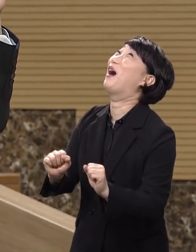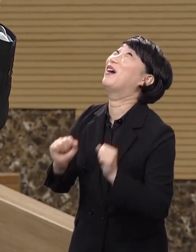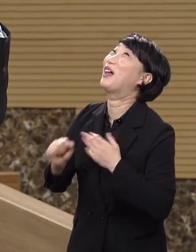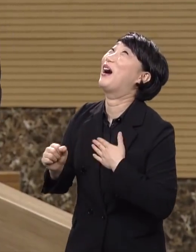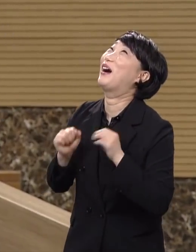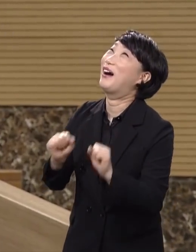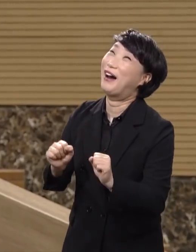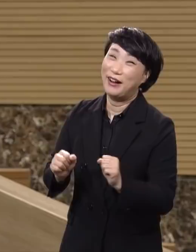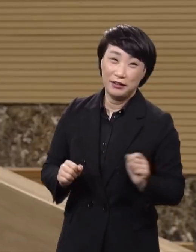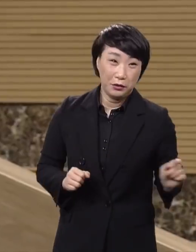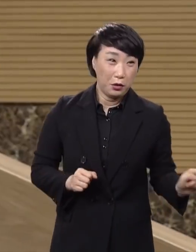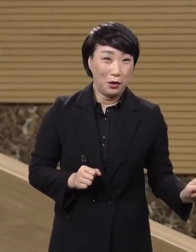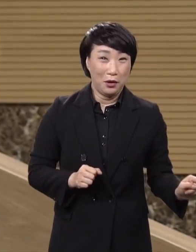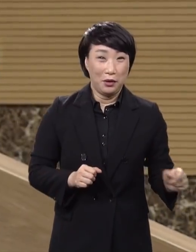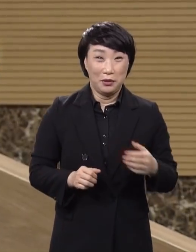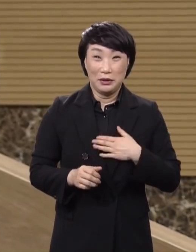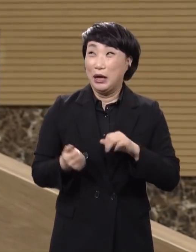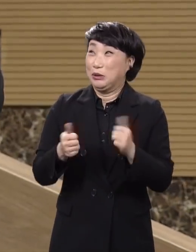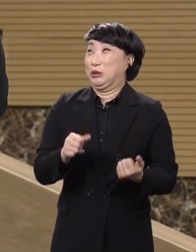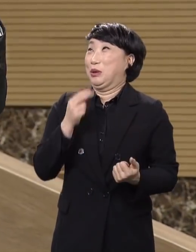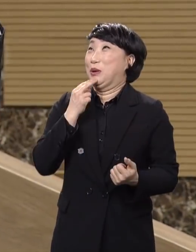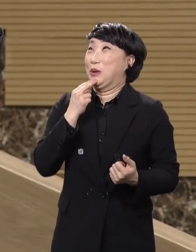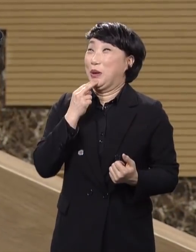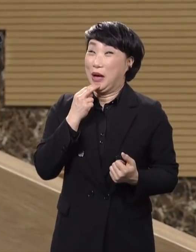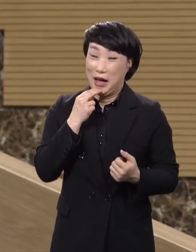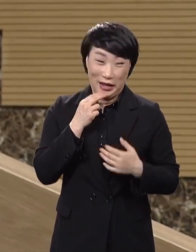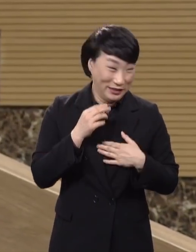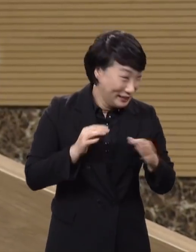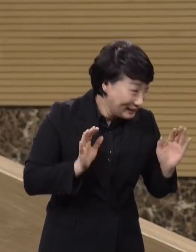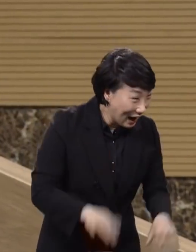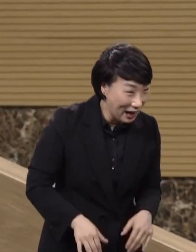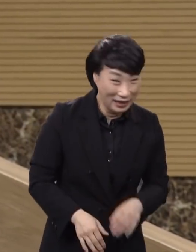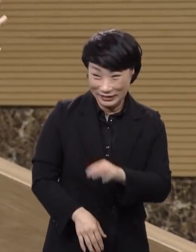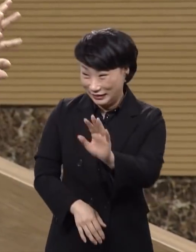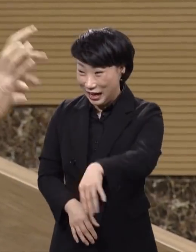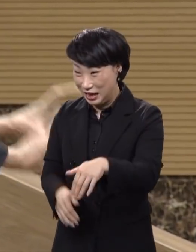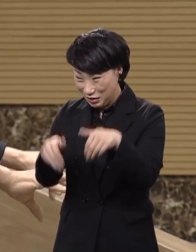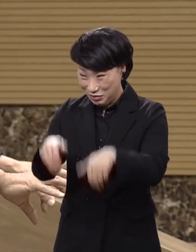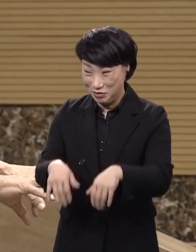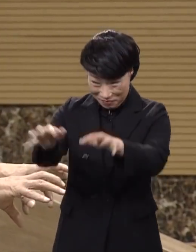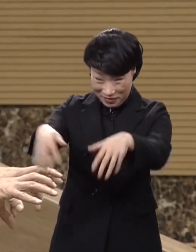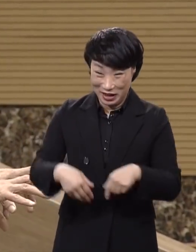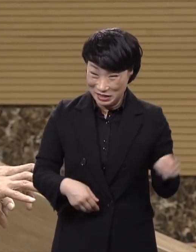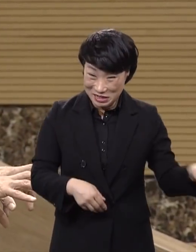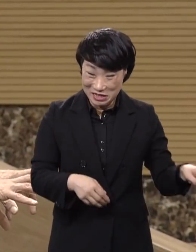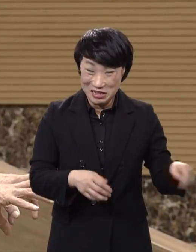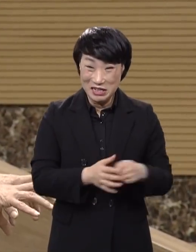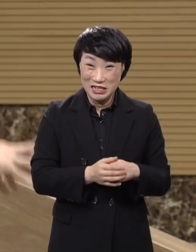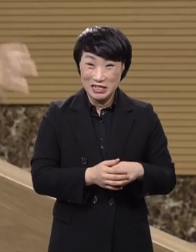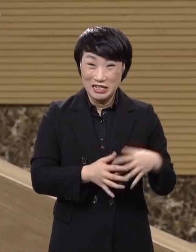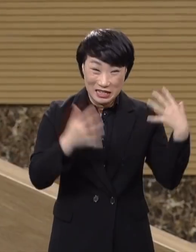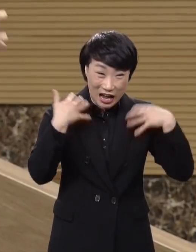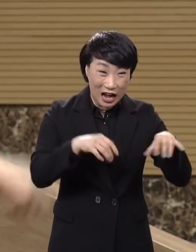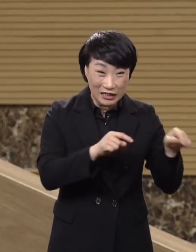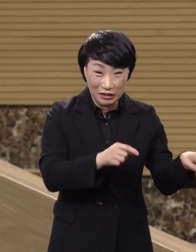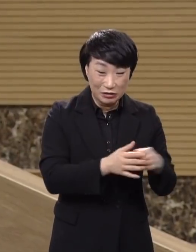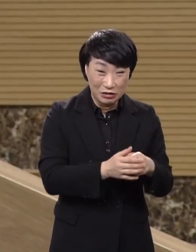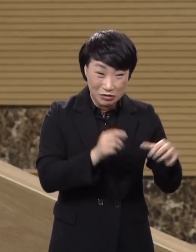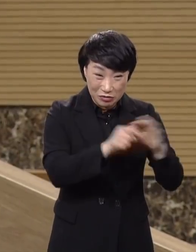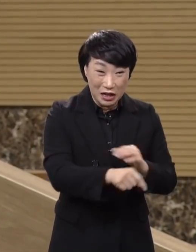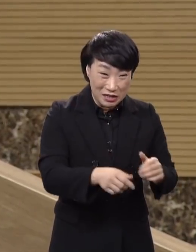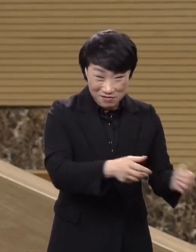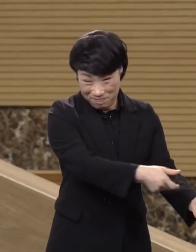죽었시오. 안 죽었시오. 야 이놈들아, 빨리 저 사자굴에서